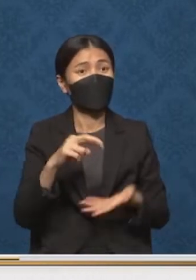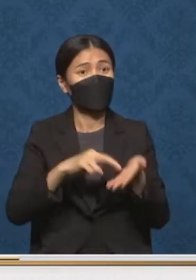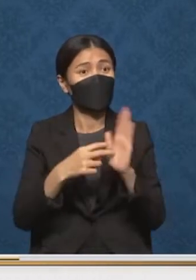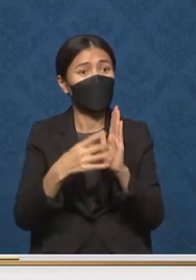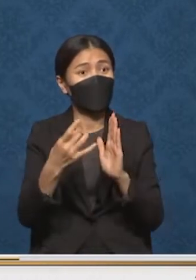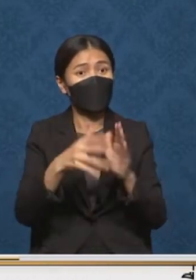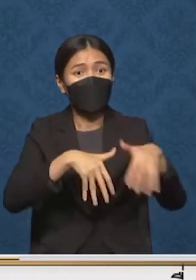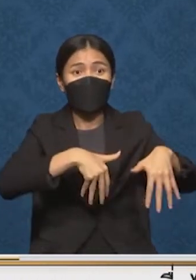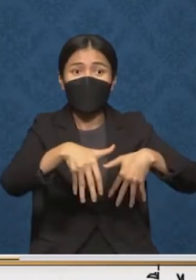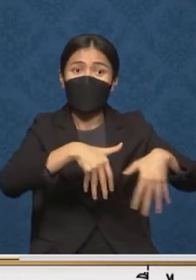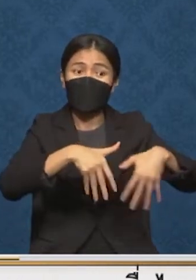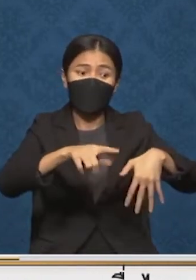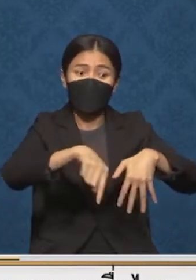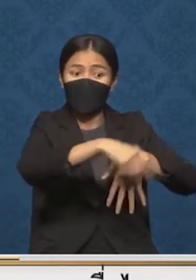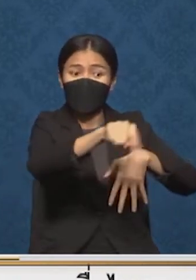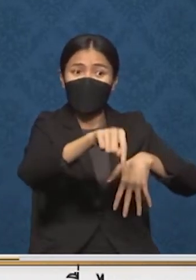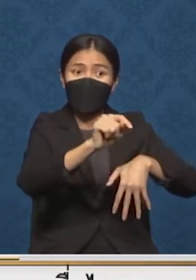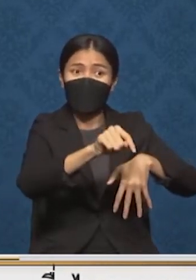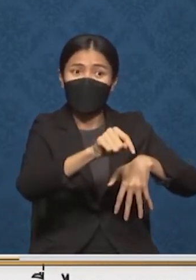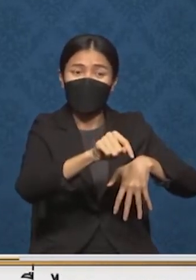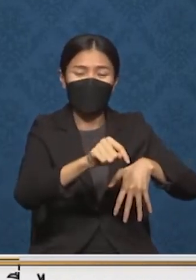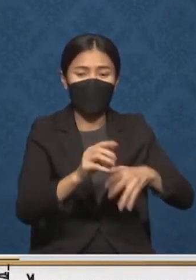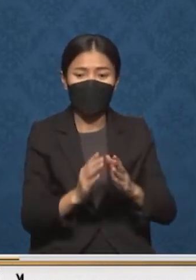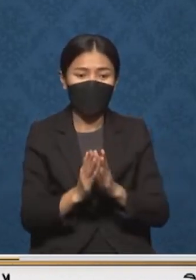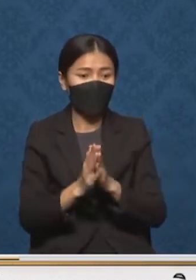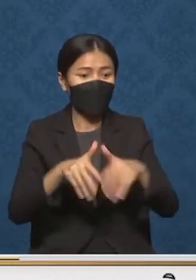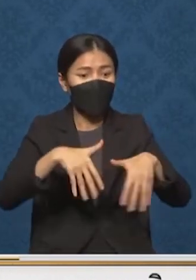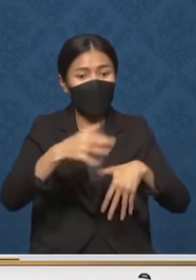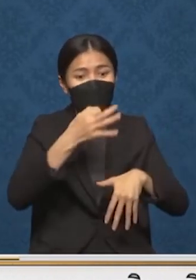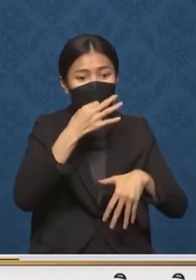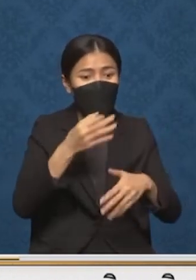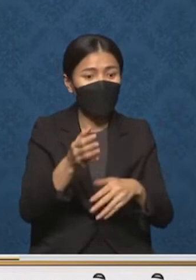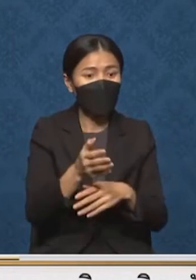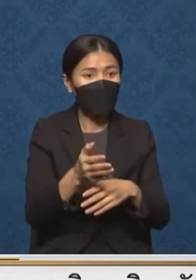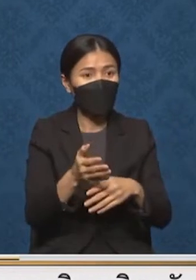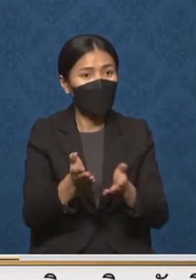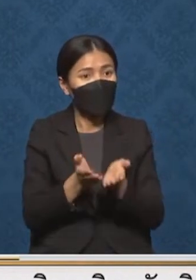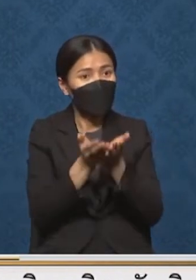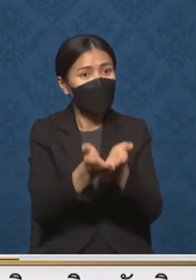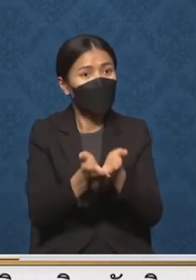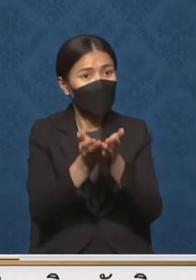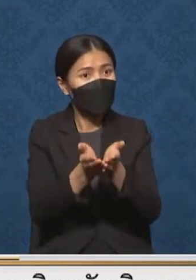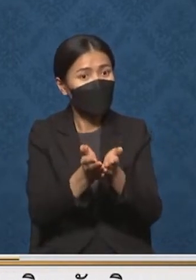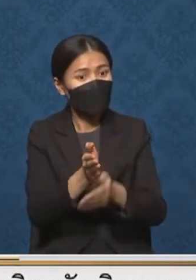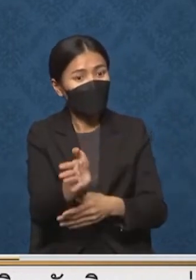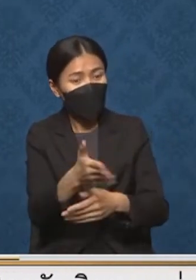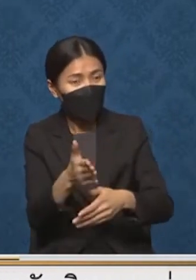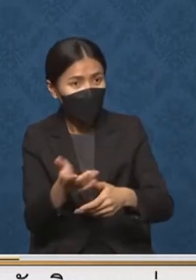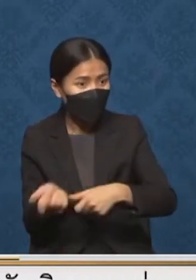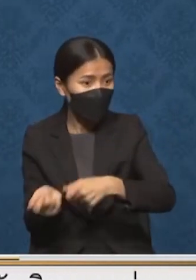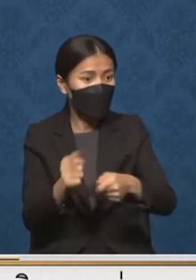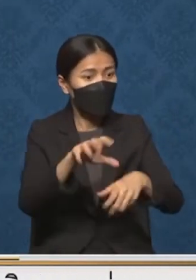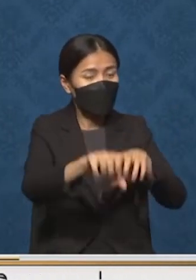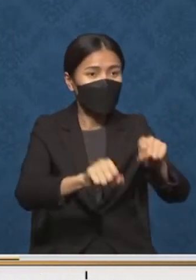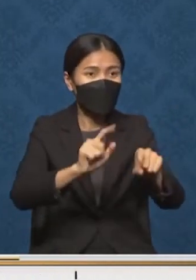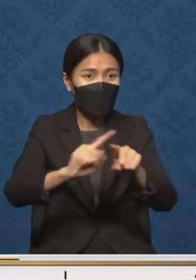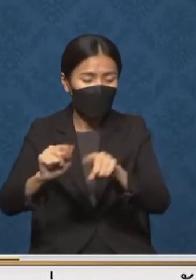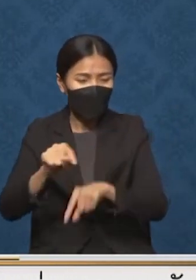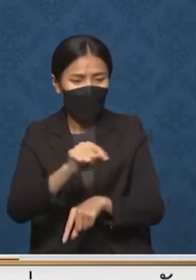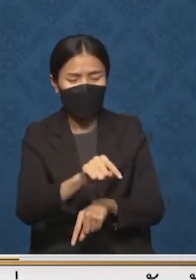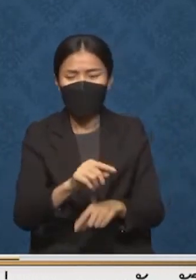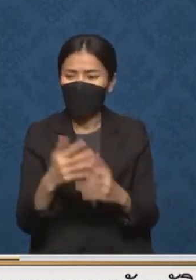ไม่มใครเหรยวแดเลยหลงจากที่ 7 ปีกับกฎหมาย 17 ชบับที่คอสอชใช้ขออคนึนะครับ